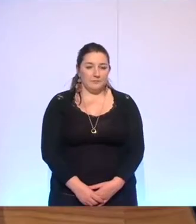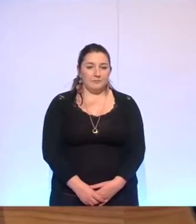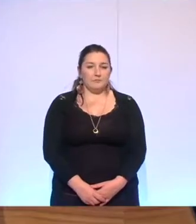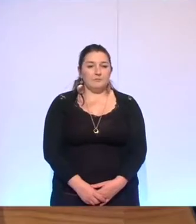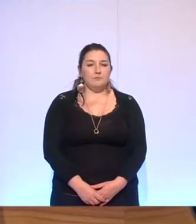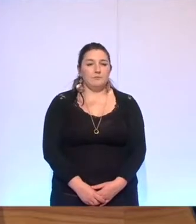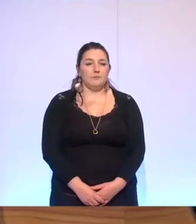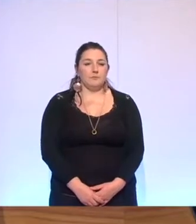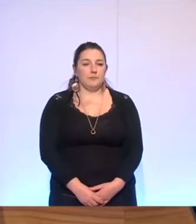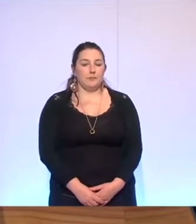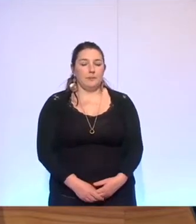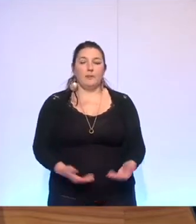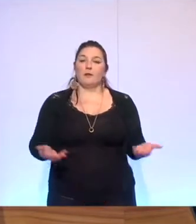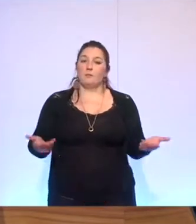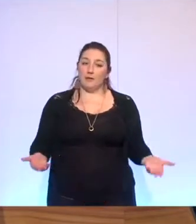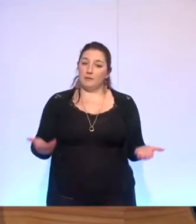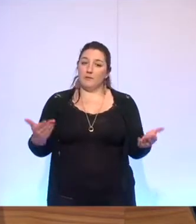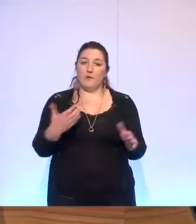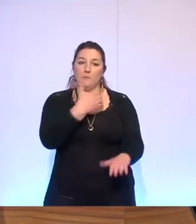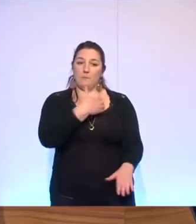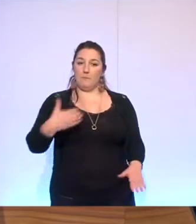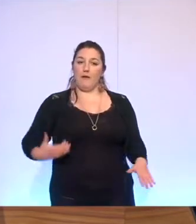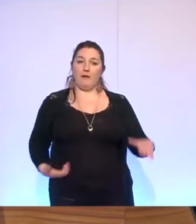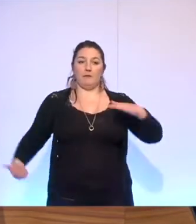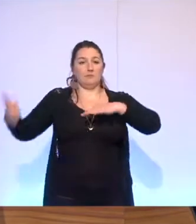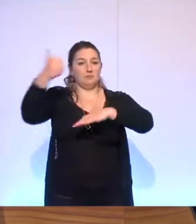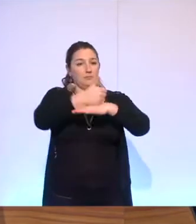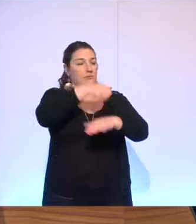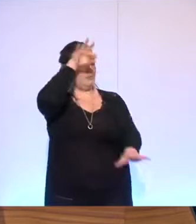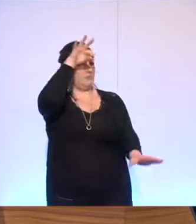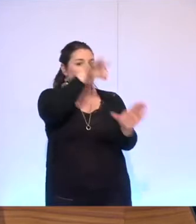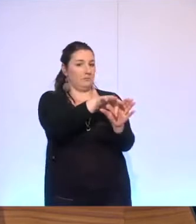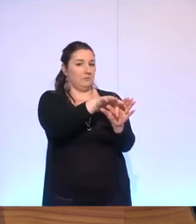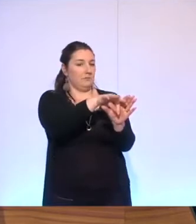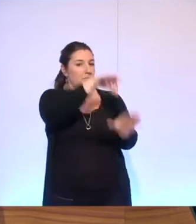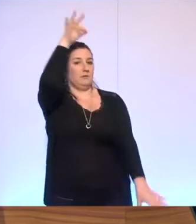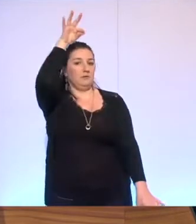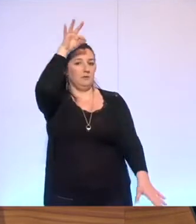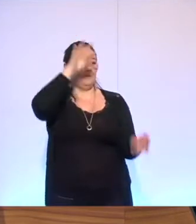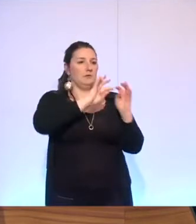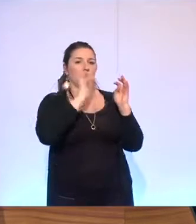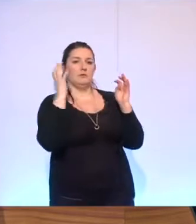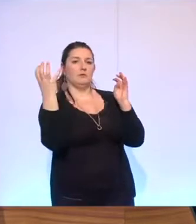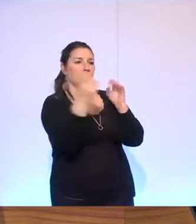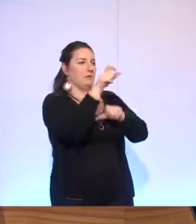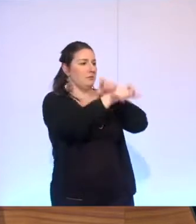Nous allons donc maintenant procéder à l'élection du maire. Le quorum est atteint,